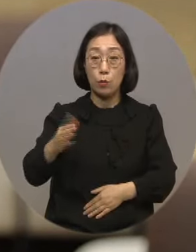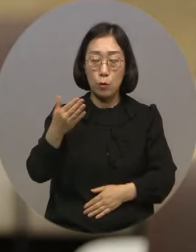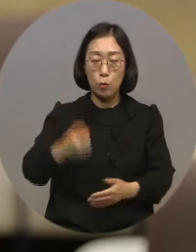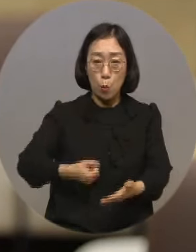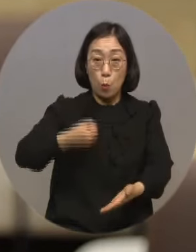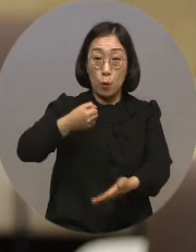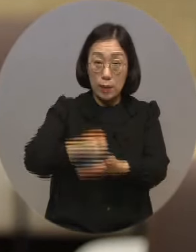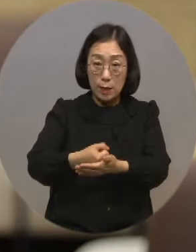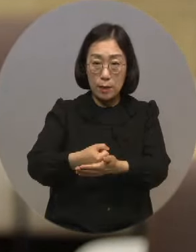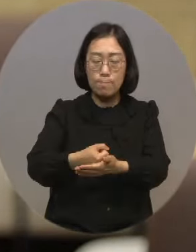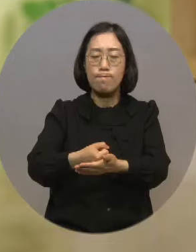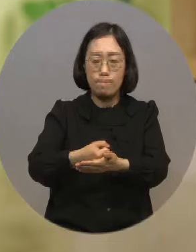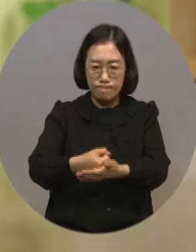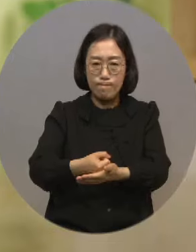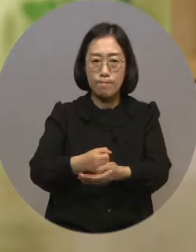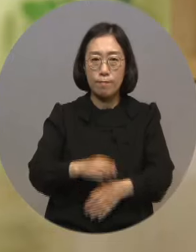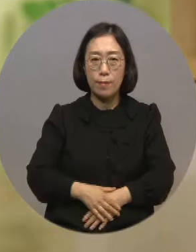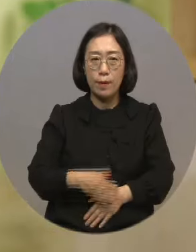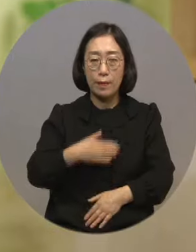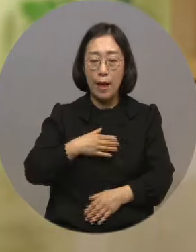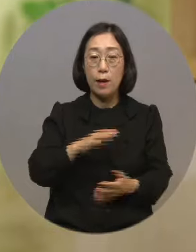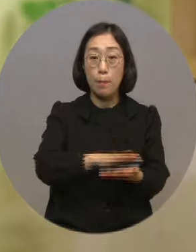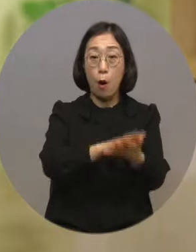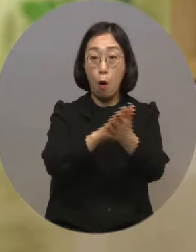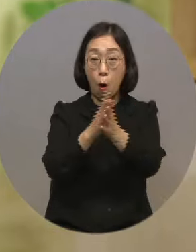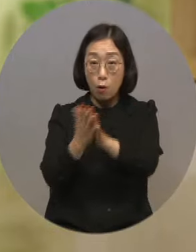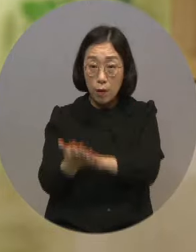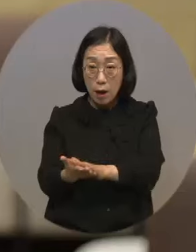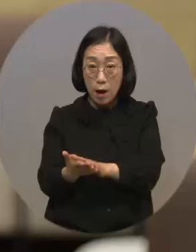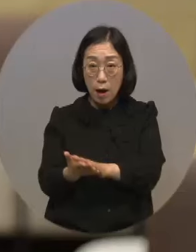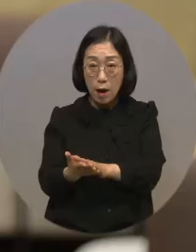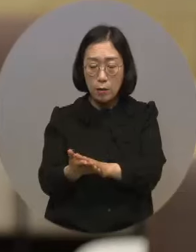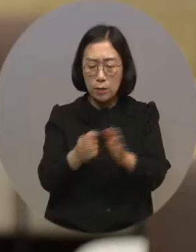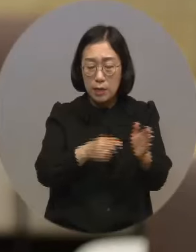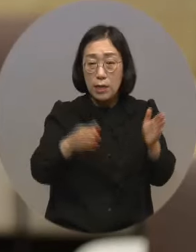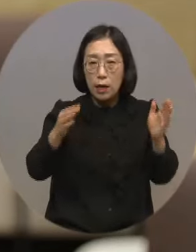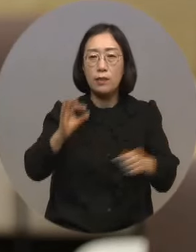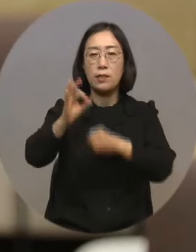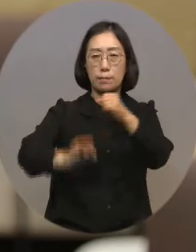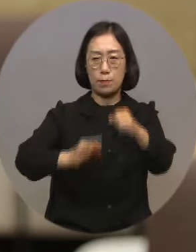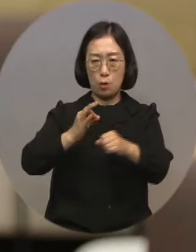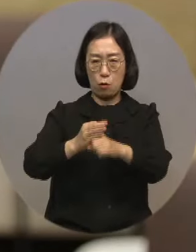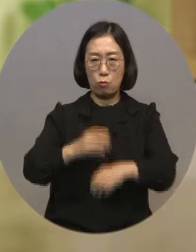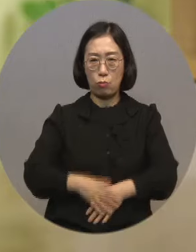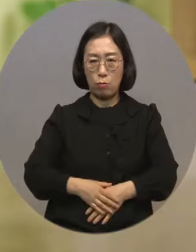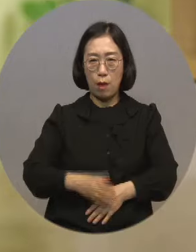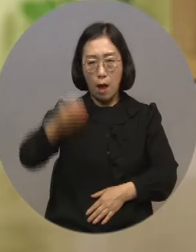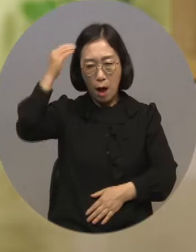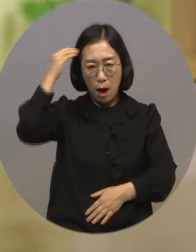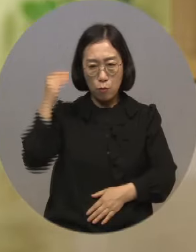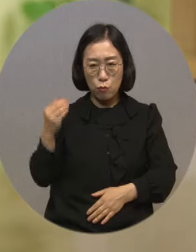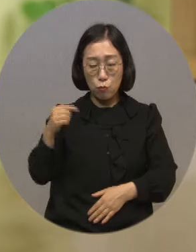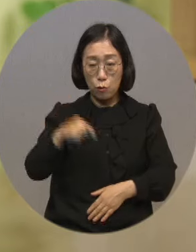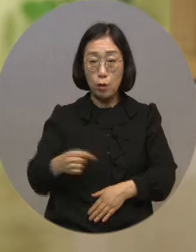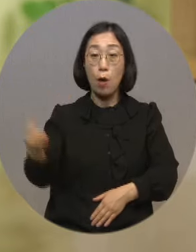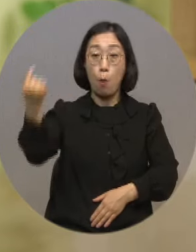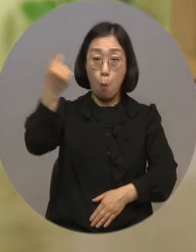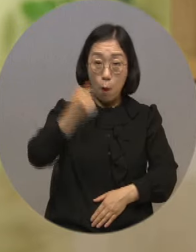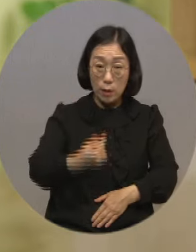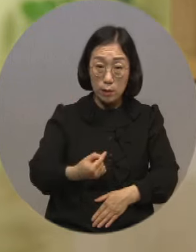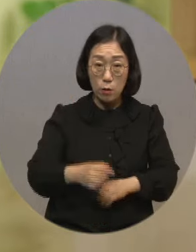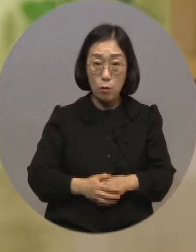용기를 가지고 결단하게 된 나를 변화시킨 게 또 10년이에요. 그다음에 한국에 와서 뮤지컬